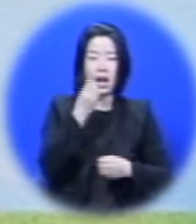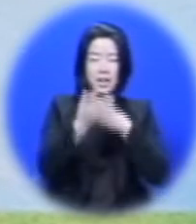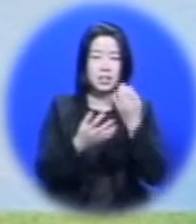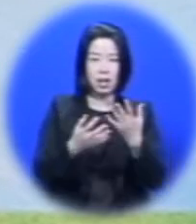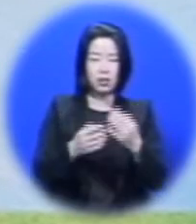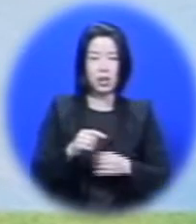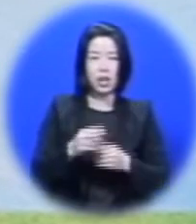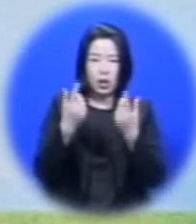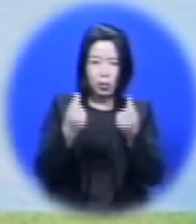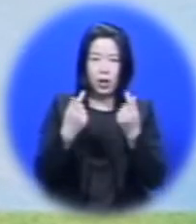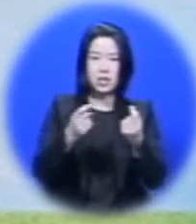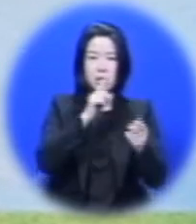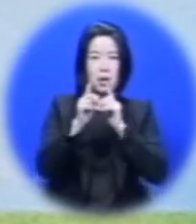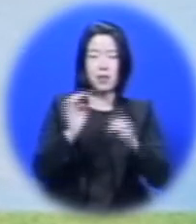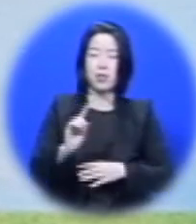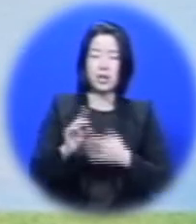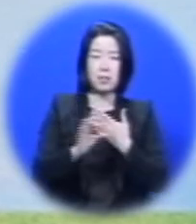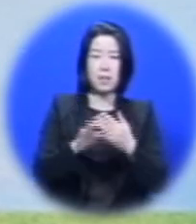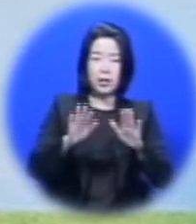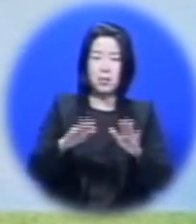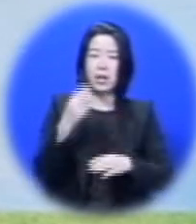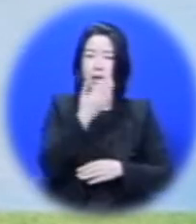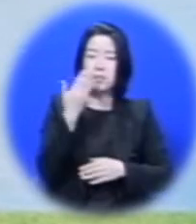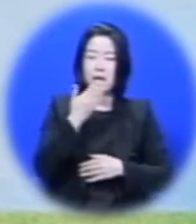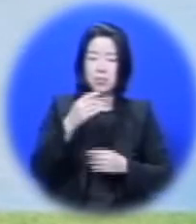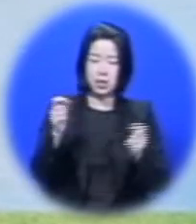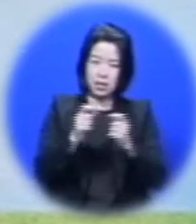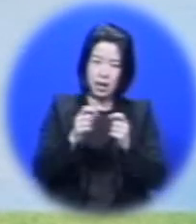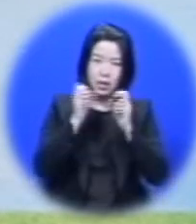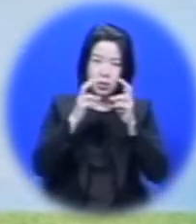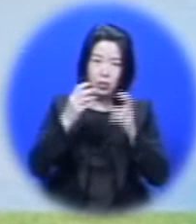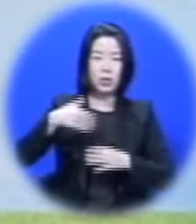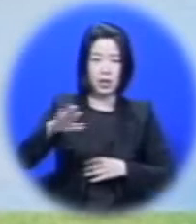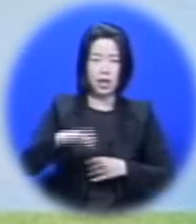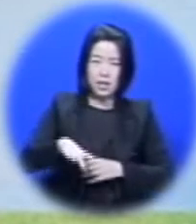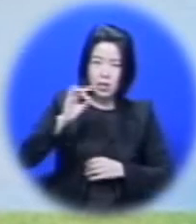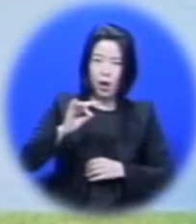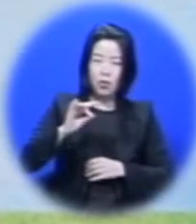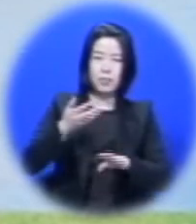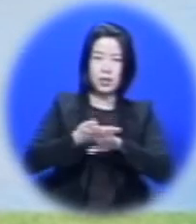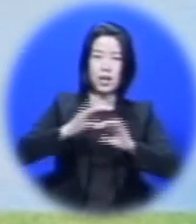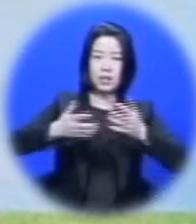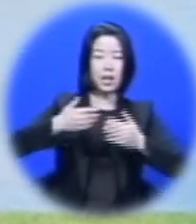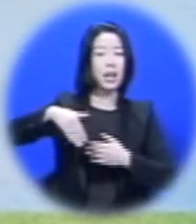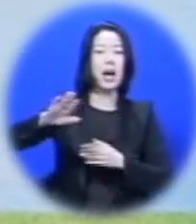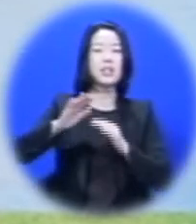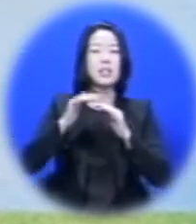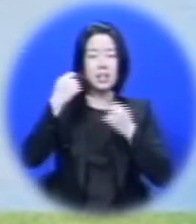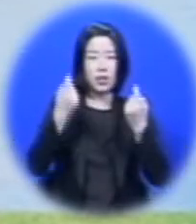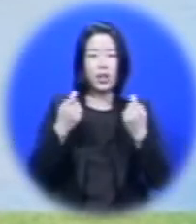다 이구동성으로 하는 이야기가 이번에 필리핀 단기 선교를 간다고 하지만 처음 해외여행을 가는